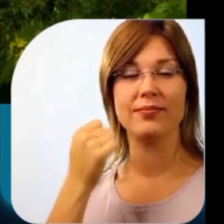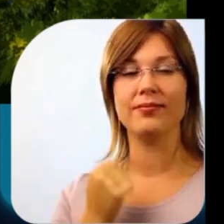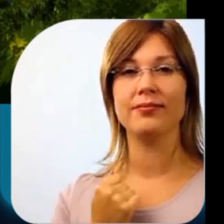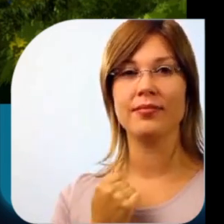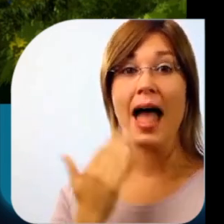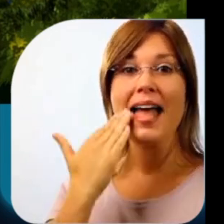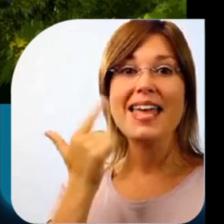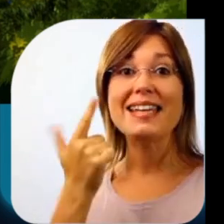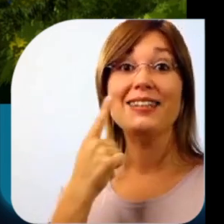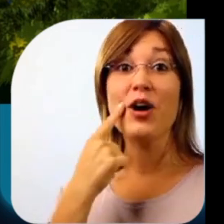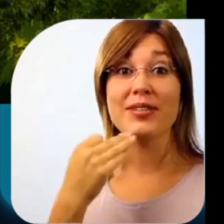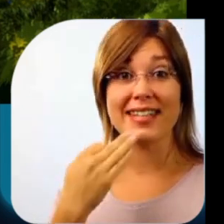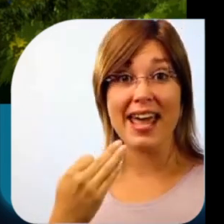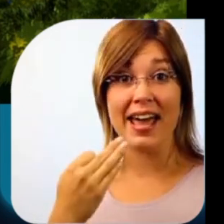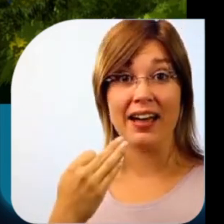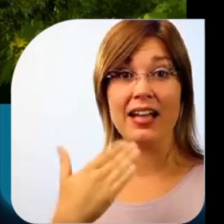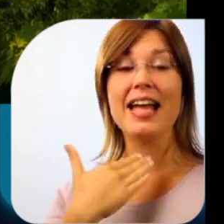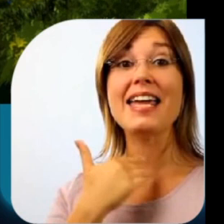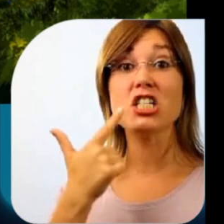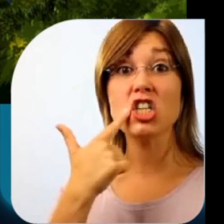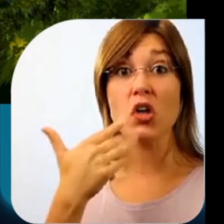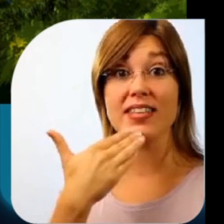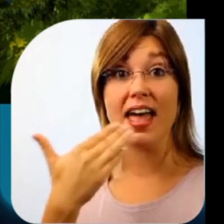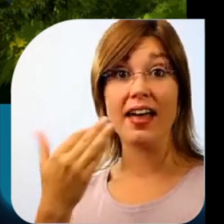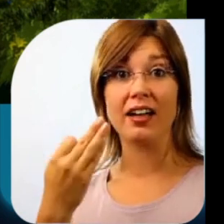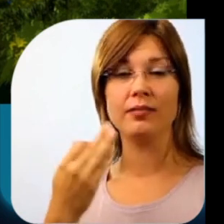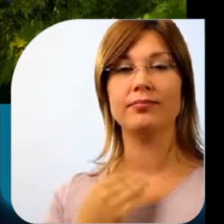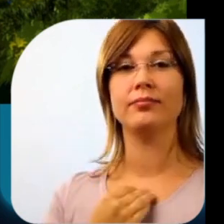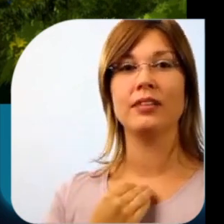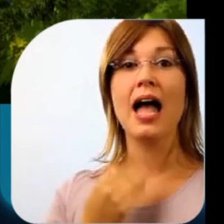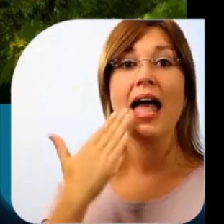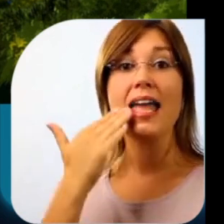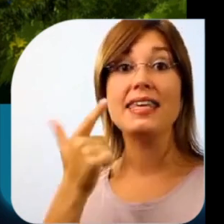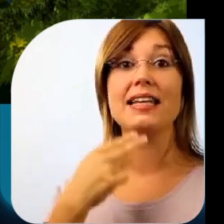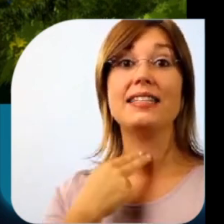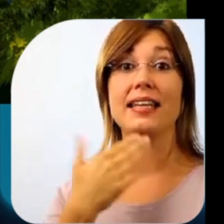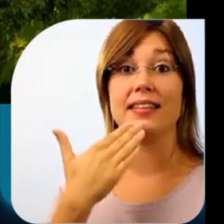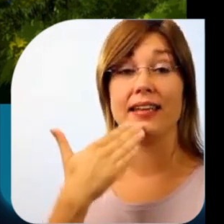fleuri. Ils dansèrent et chantèrent.